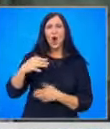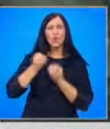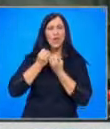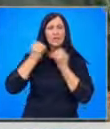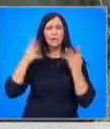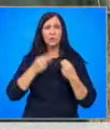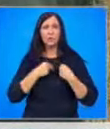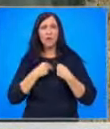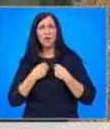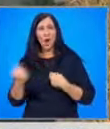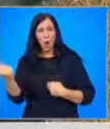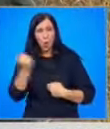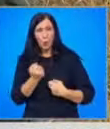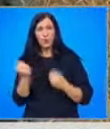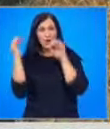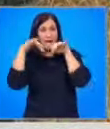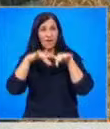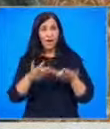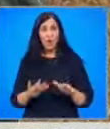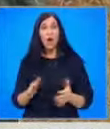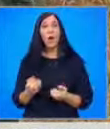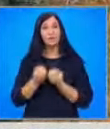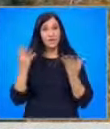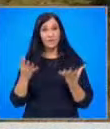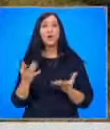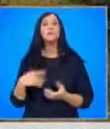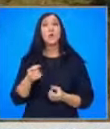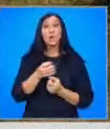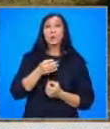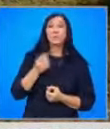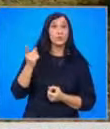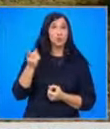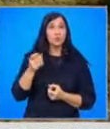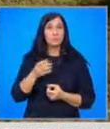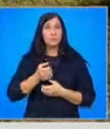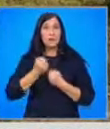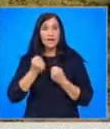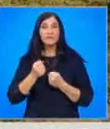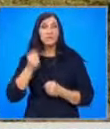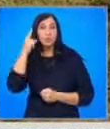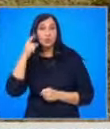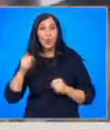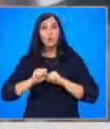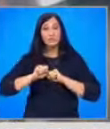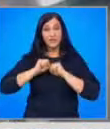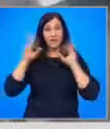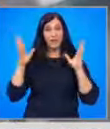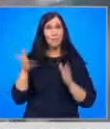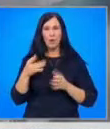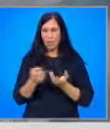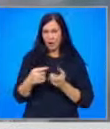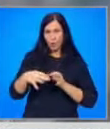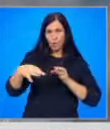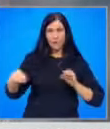усетих ударната вълна от самата детонация. Улчай Мустафов се спасява по чудо от взрива. Бил е на метри от цистерната и вижда как тя